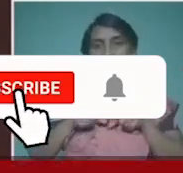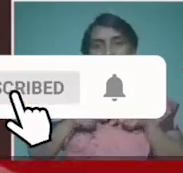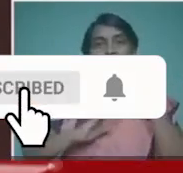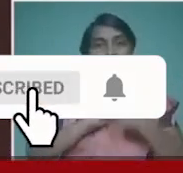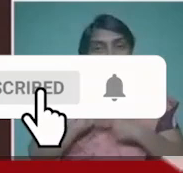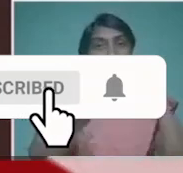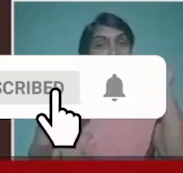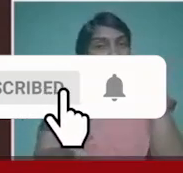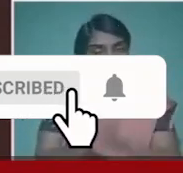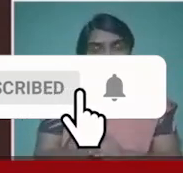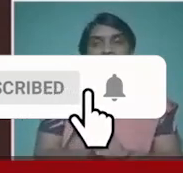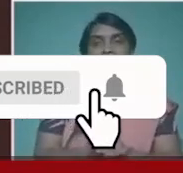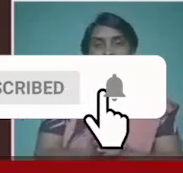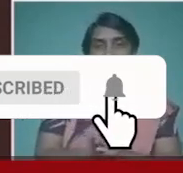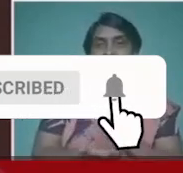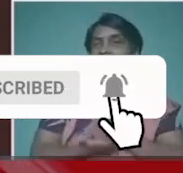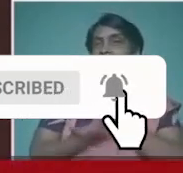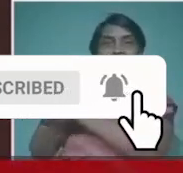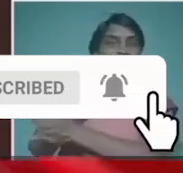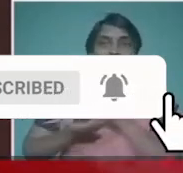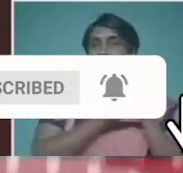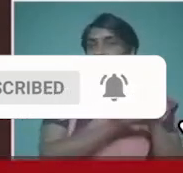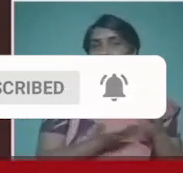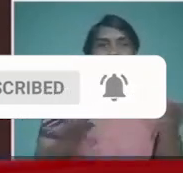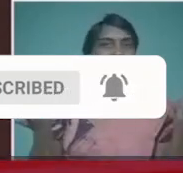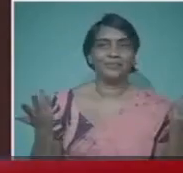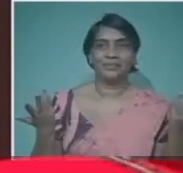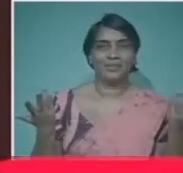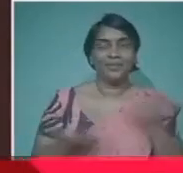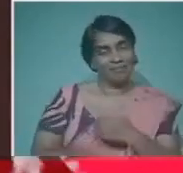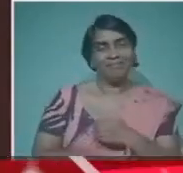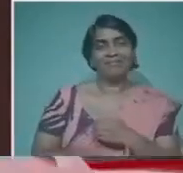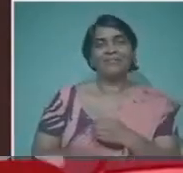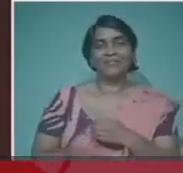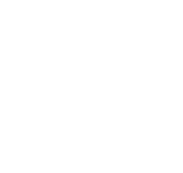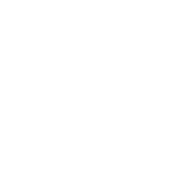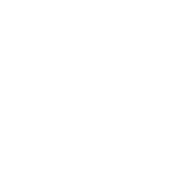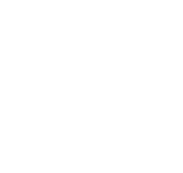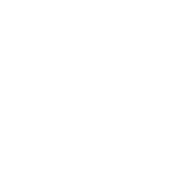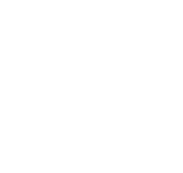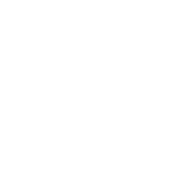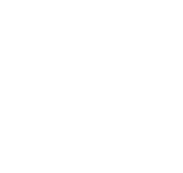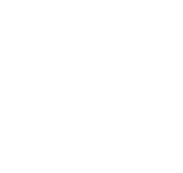ලංකාවට ඇවිල්ලවත් සම්මානේ දෙන්න හදිසියක් නැහැ එතුමට. බොහොම ස්තුතියි.